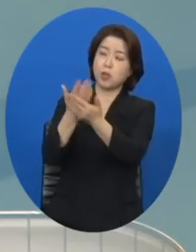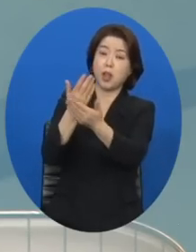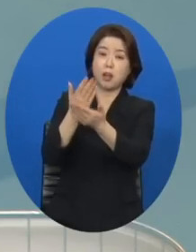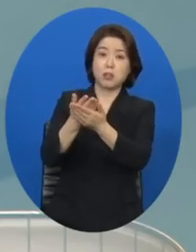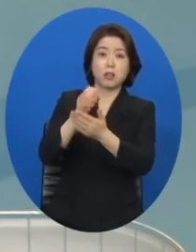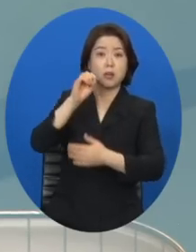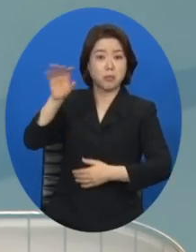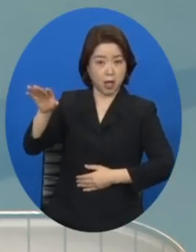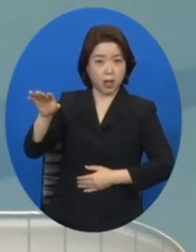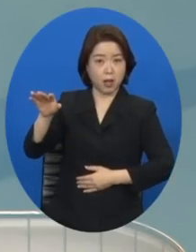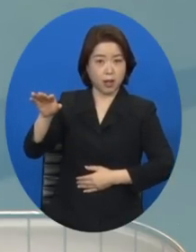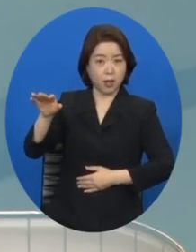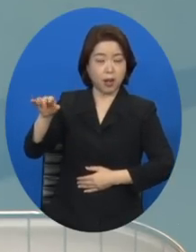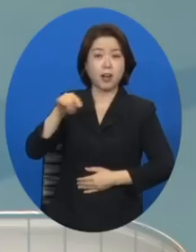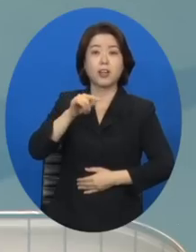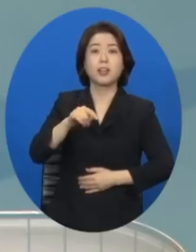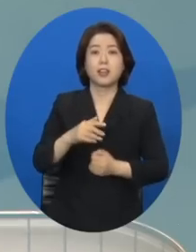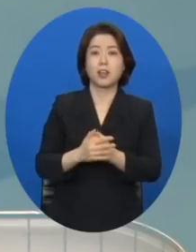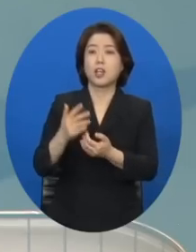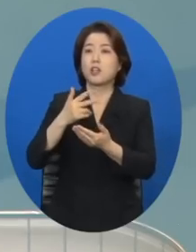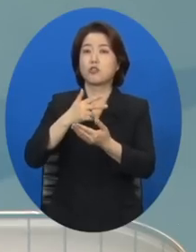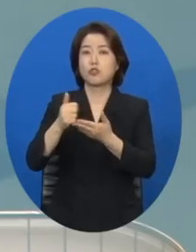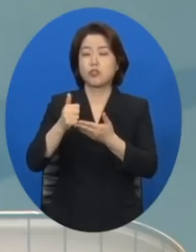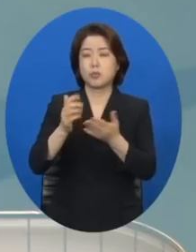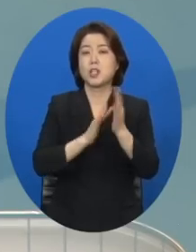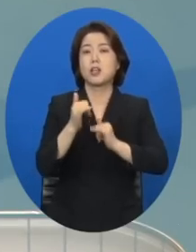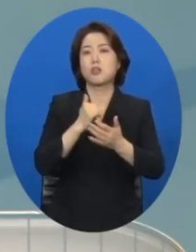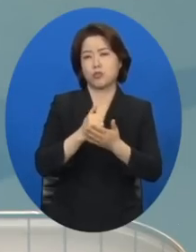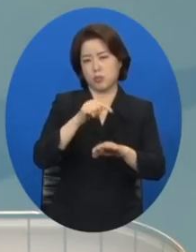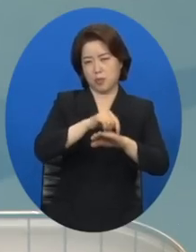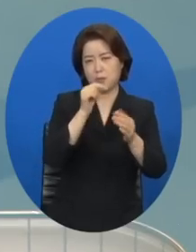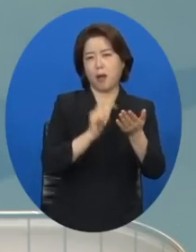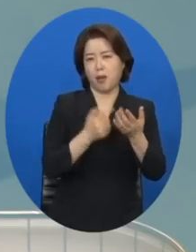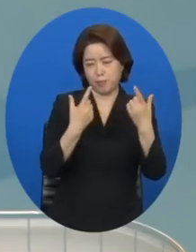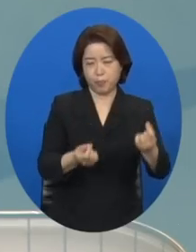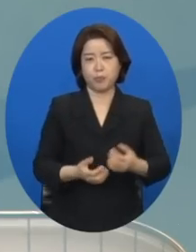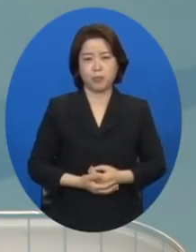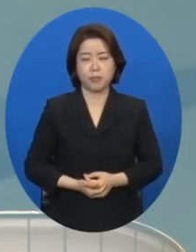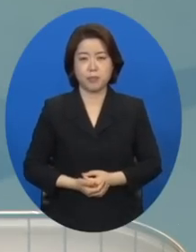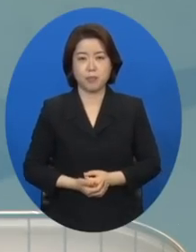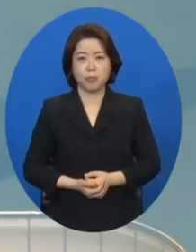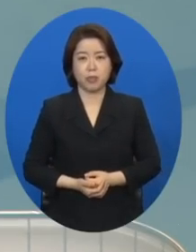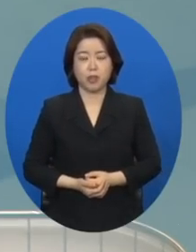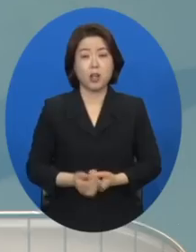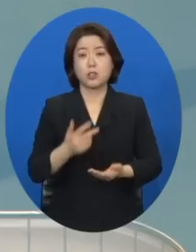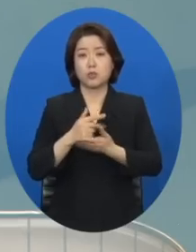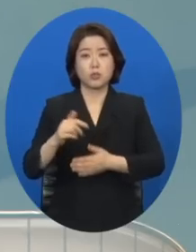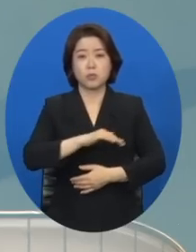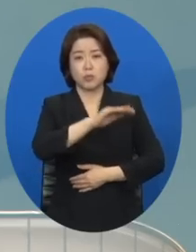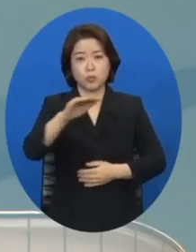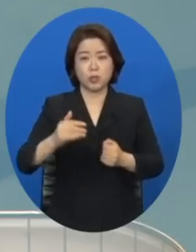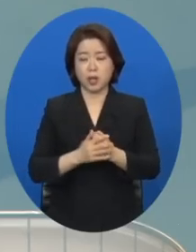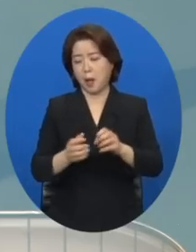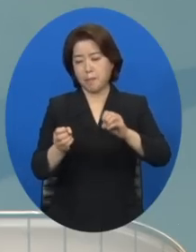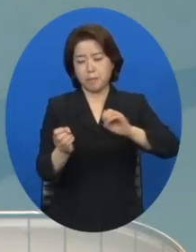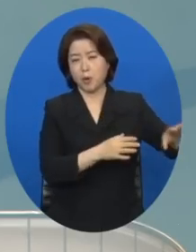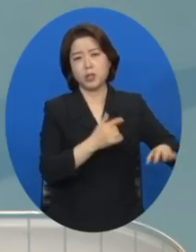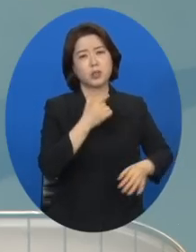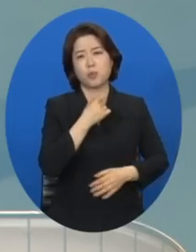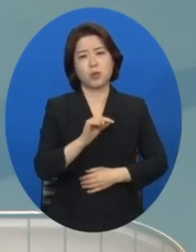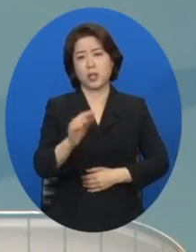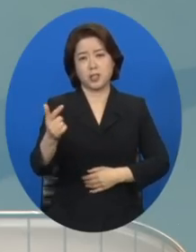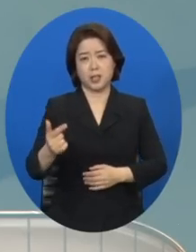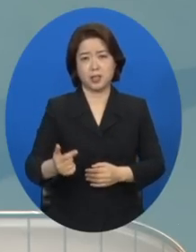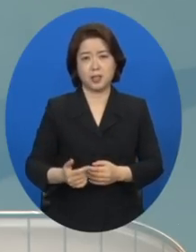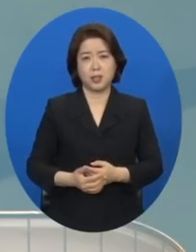말씀이나요 이것이 주님이 우리를 주님은 결코 우리가 버려지기를 원치 않습니다